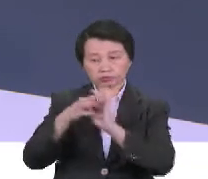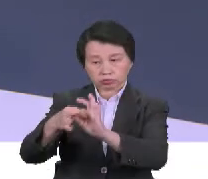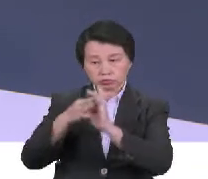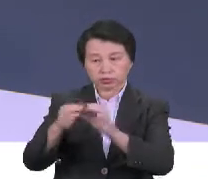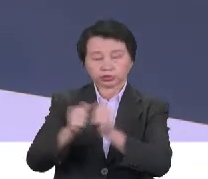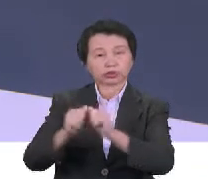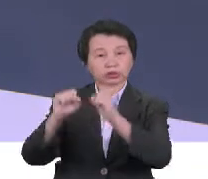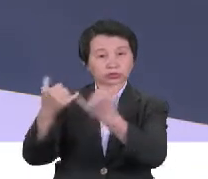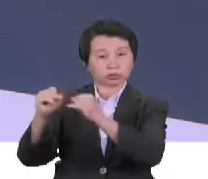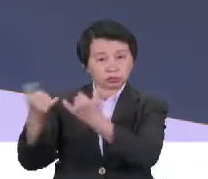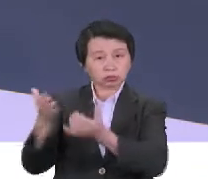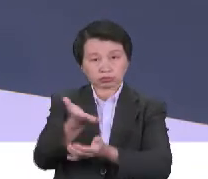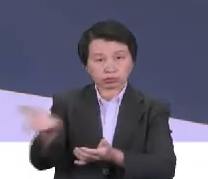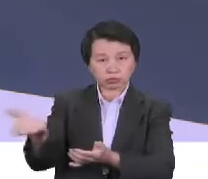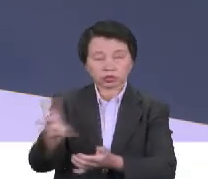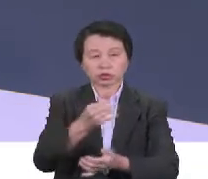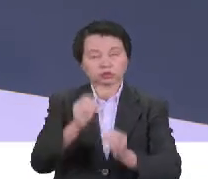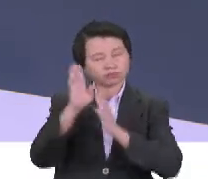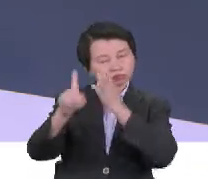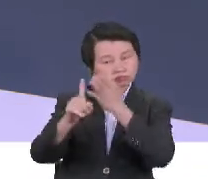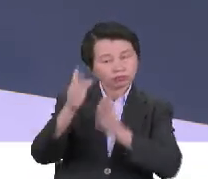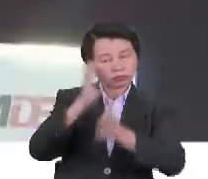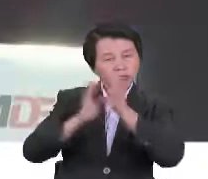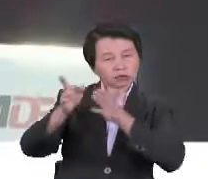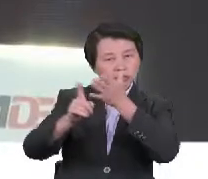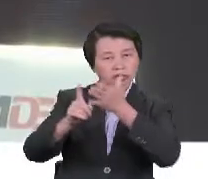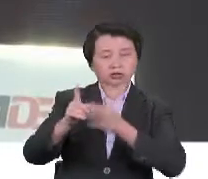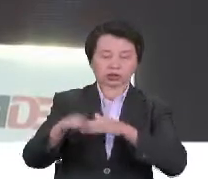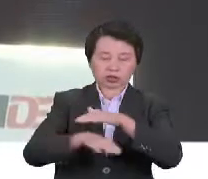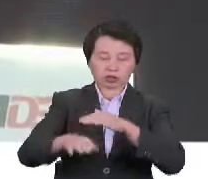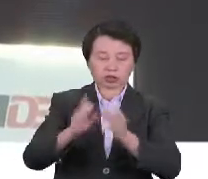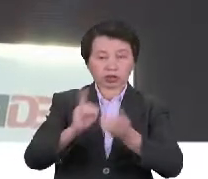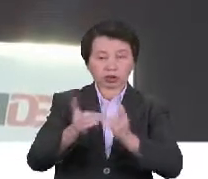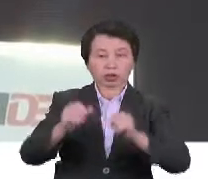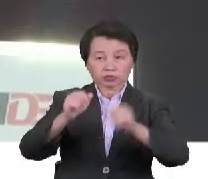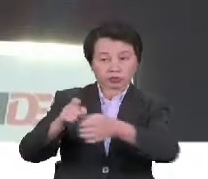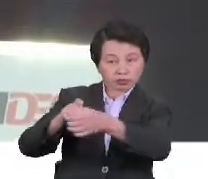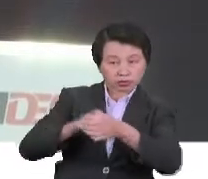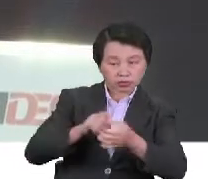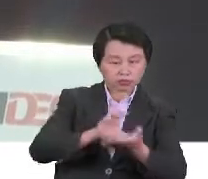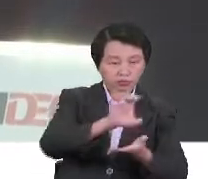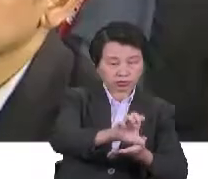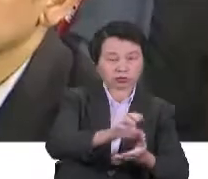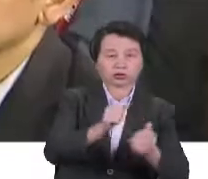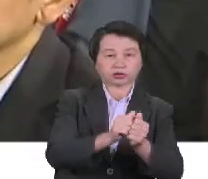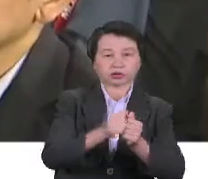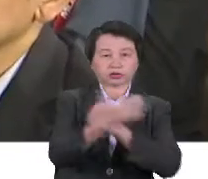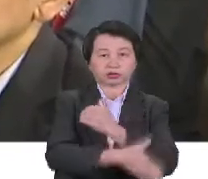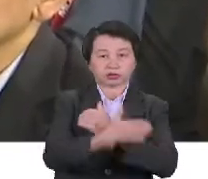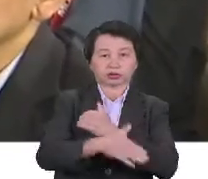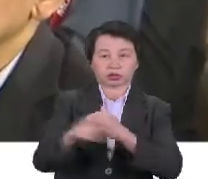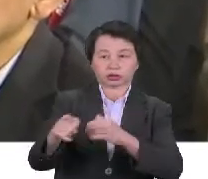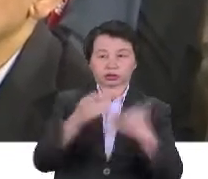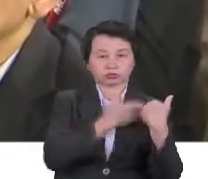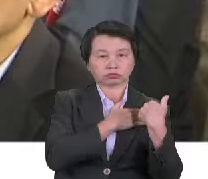dengan pemain industri. Malah aspirasi di bawah Malaysia Digital itu juga mampu menarik pelaburan asing dengan negara